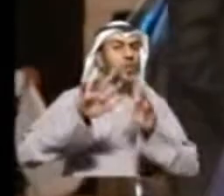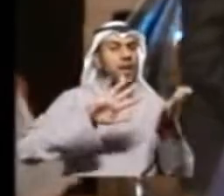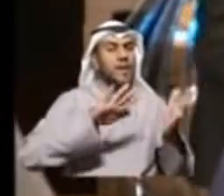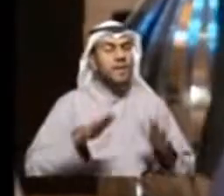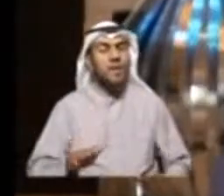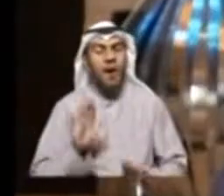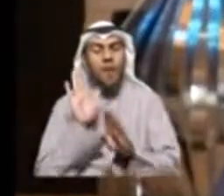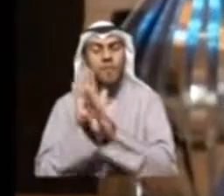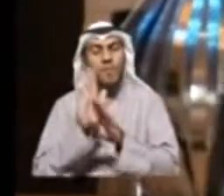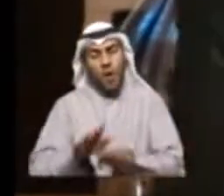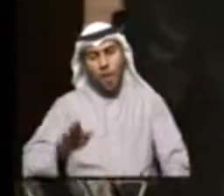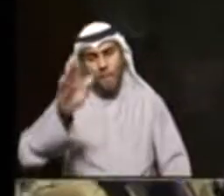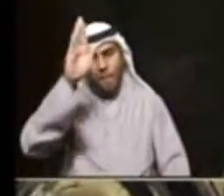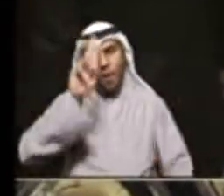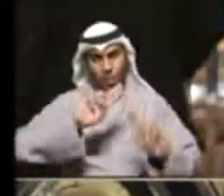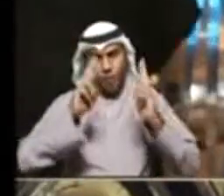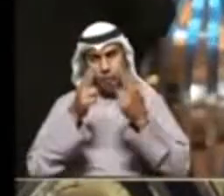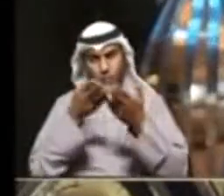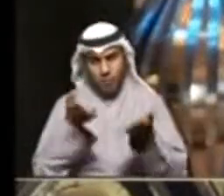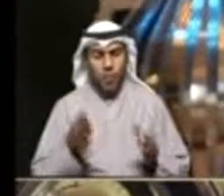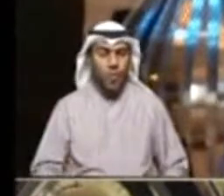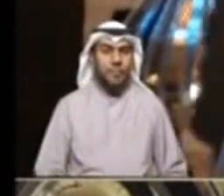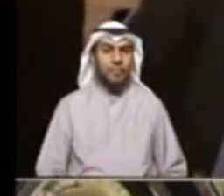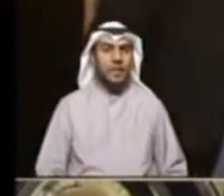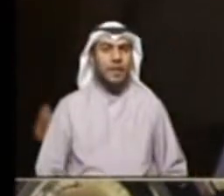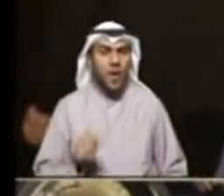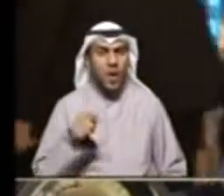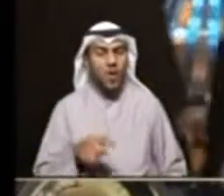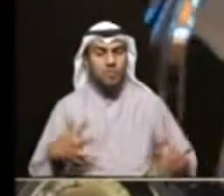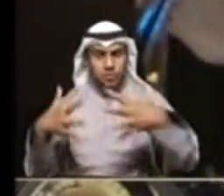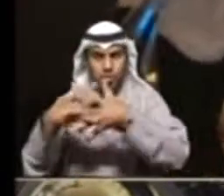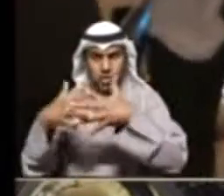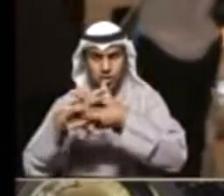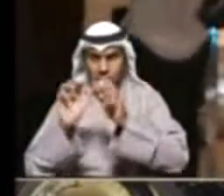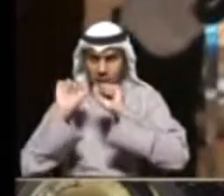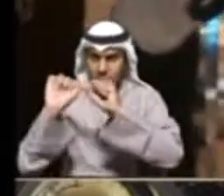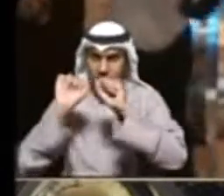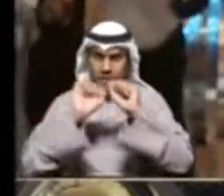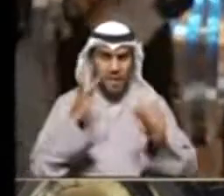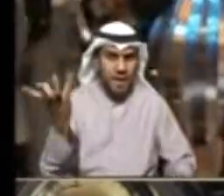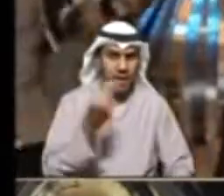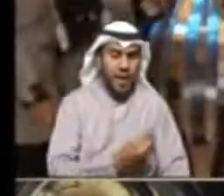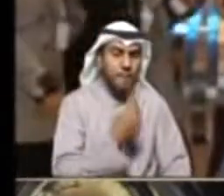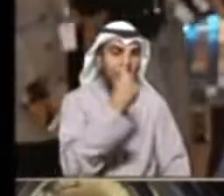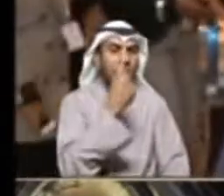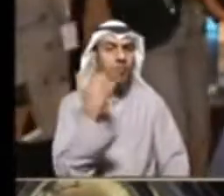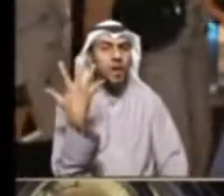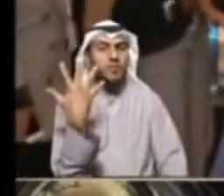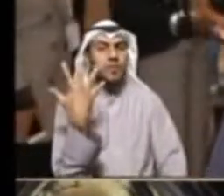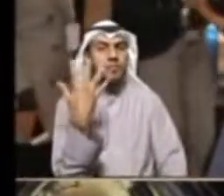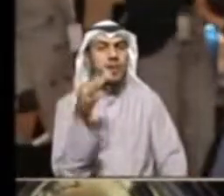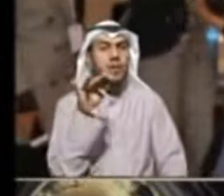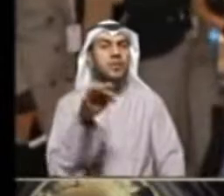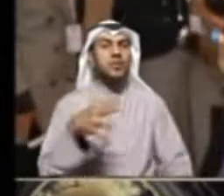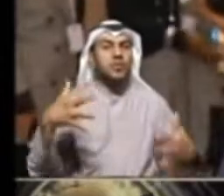إعمار العراق. واليوم يعني يشمل مشاركة القطاع الخاص بمشاركة تقريبا 1500 شركة من